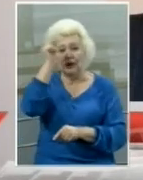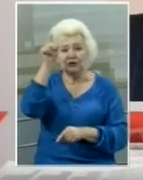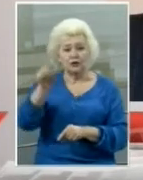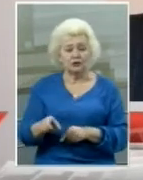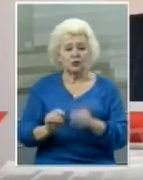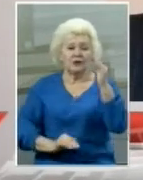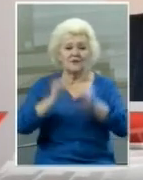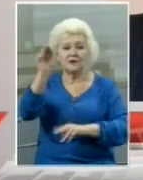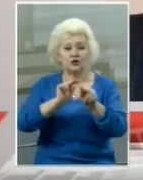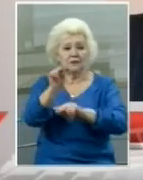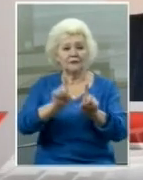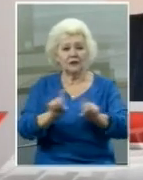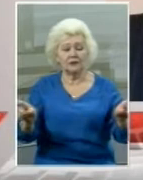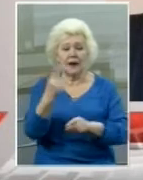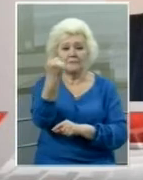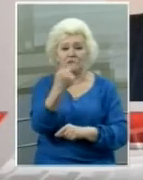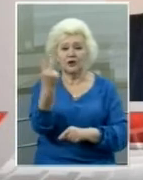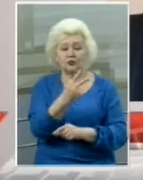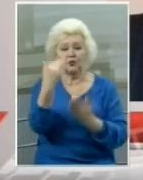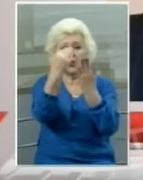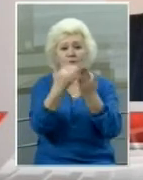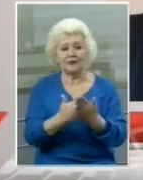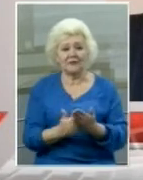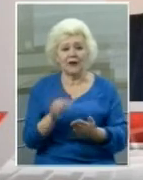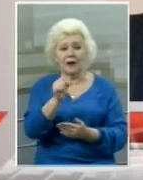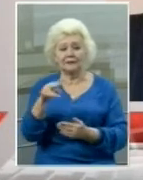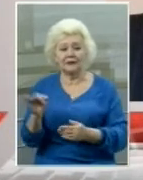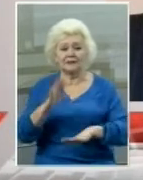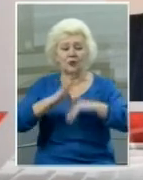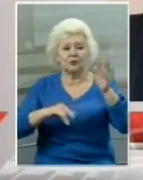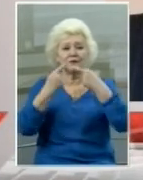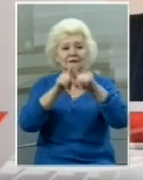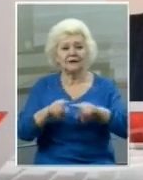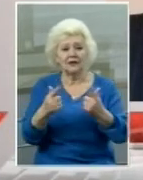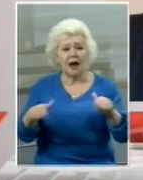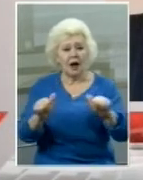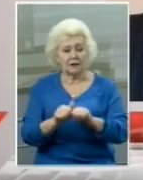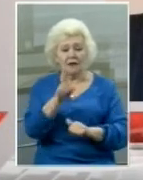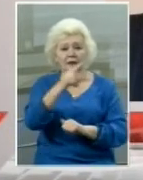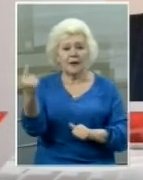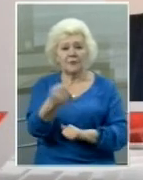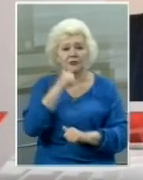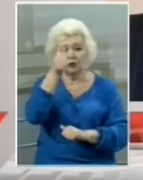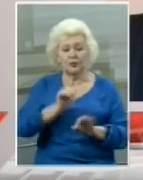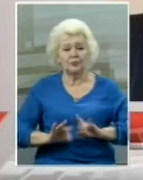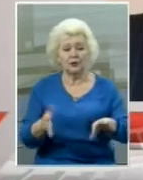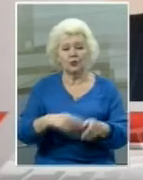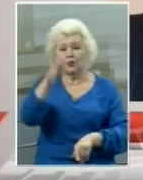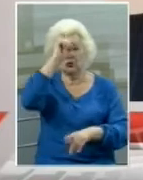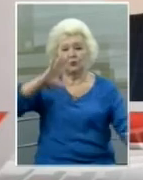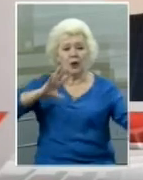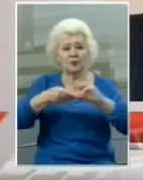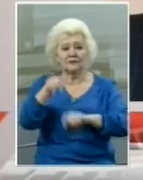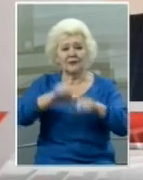студенти вищих навчальних закладів першого-другого рівня акредитації і професійно-технічних навчальних закладів, які в цьому році вперше будуть проходити державну